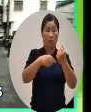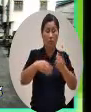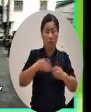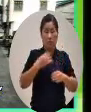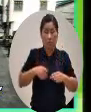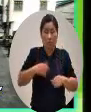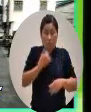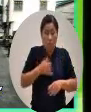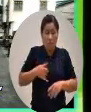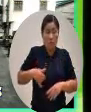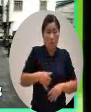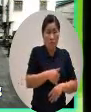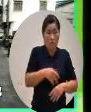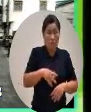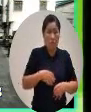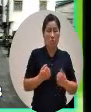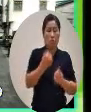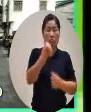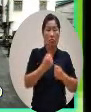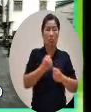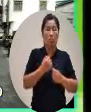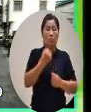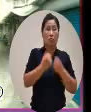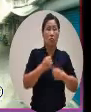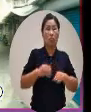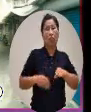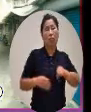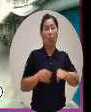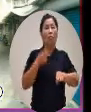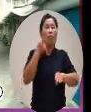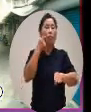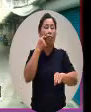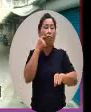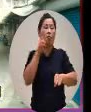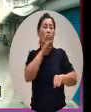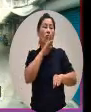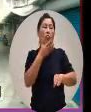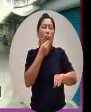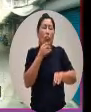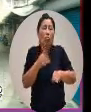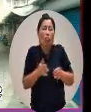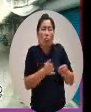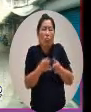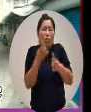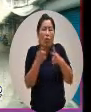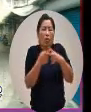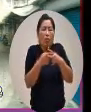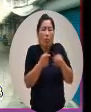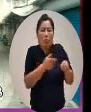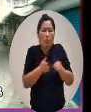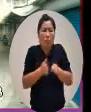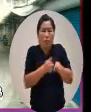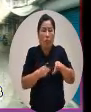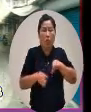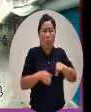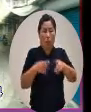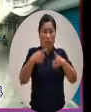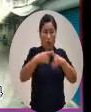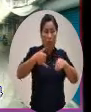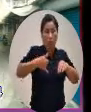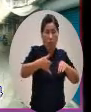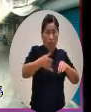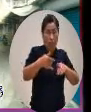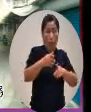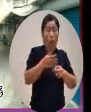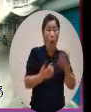子進不去的是要人走進去路非常非常小是洋場小境那這個地方消防車